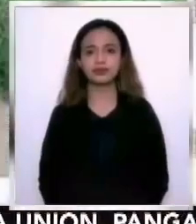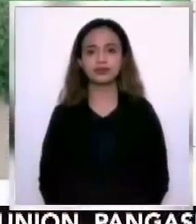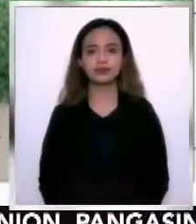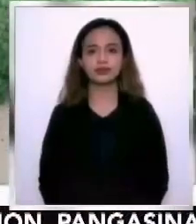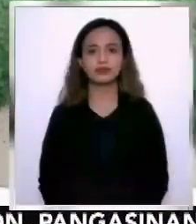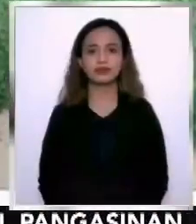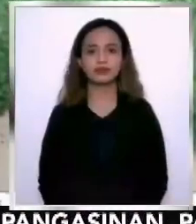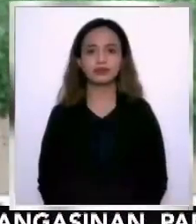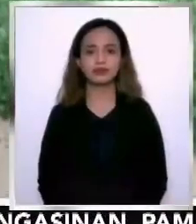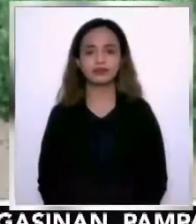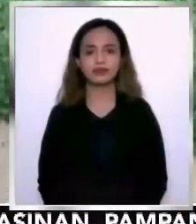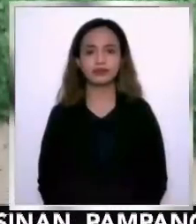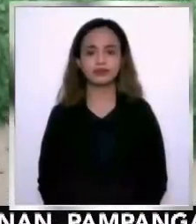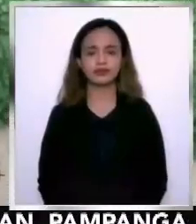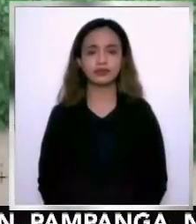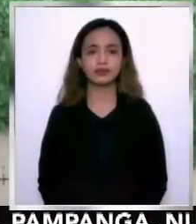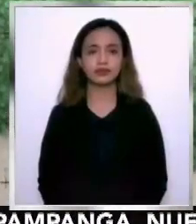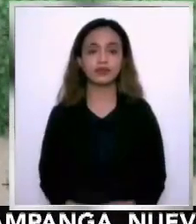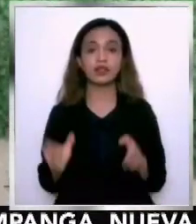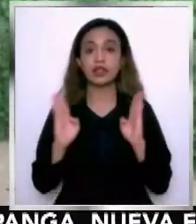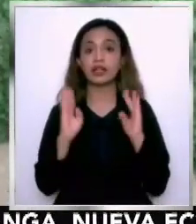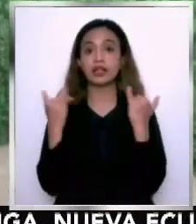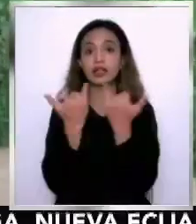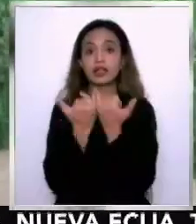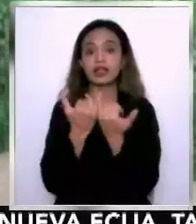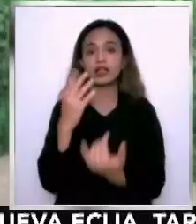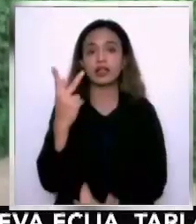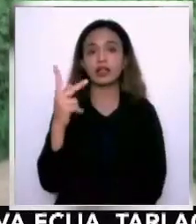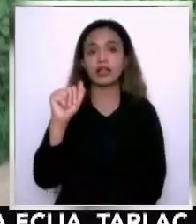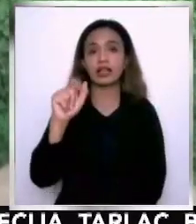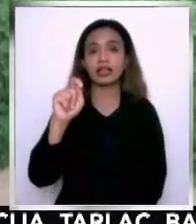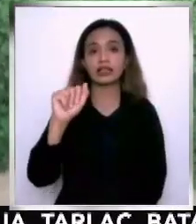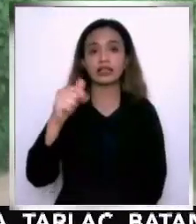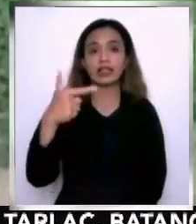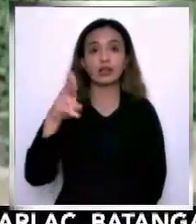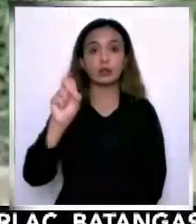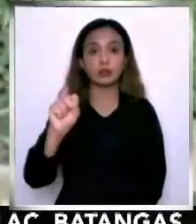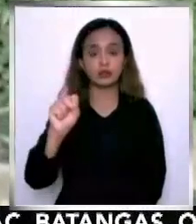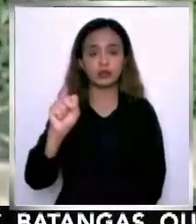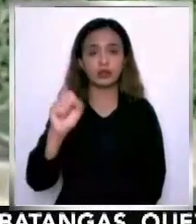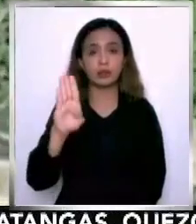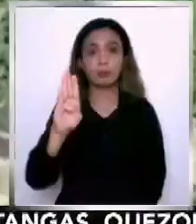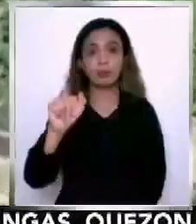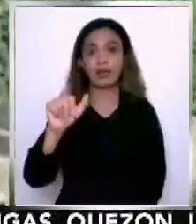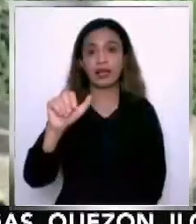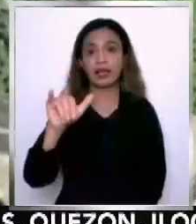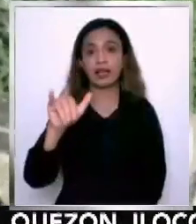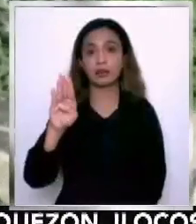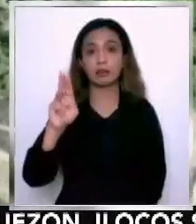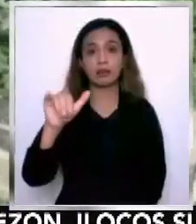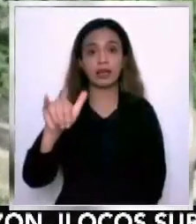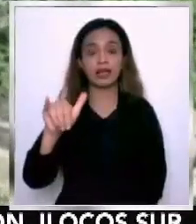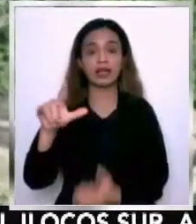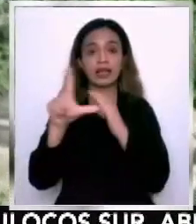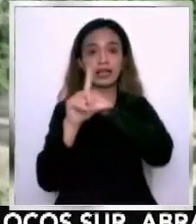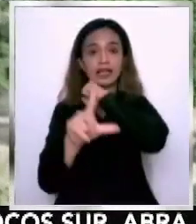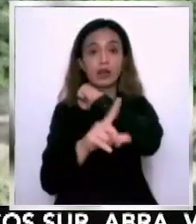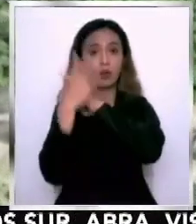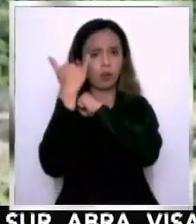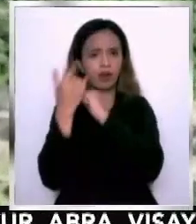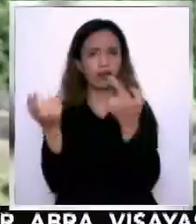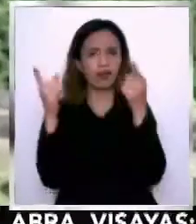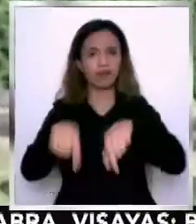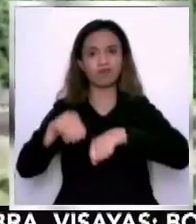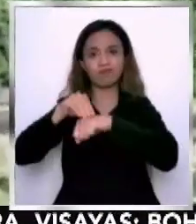Mistulang nabura sa mapa ang Barangay Cantagnos sa Baybay sa Leyte matapos ang nangyaring landslide dulot ng bagyong